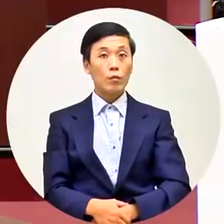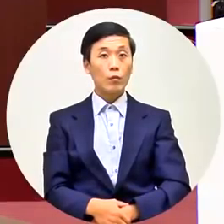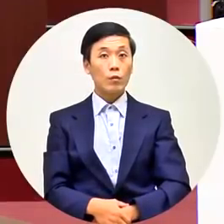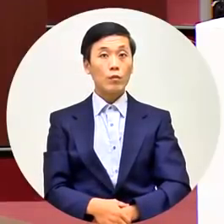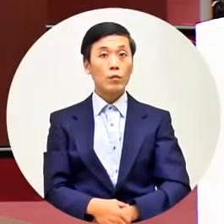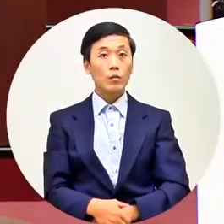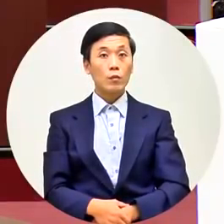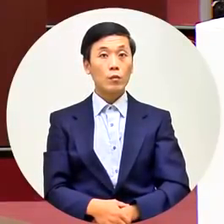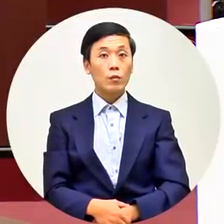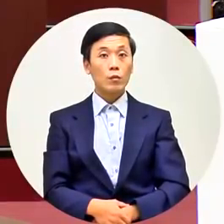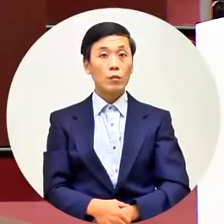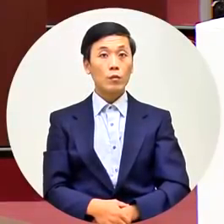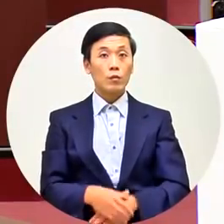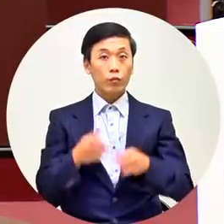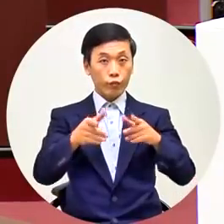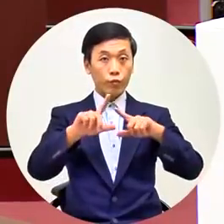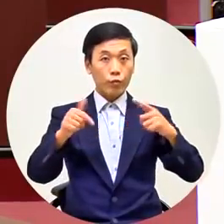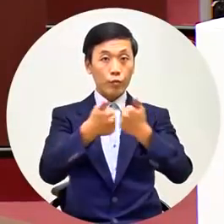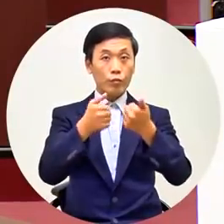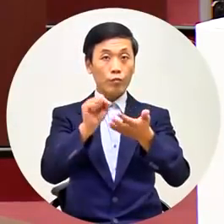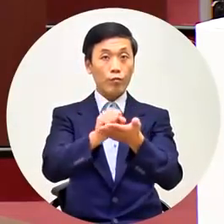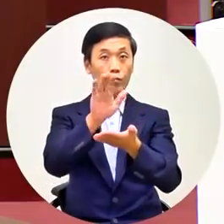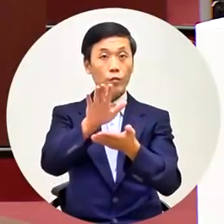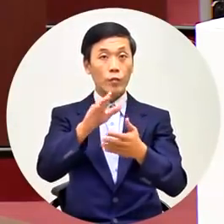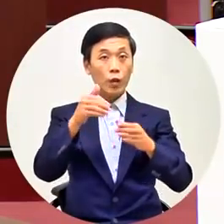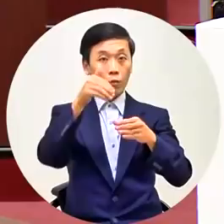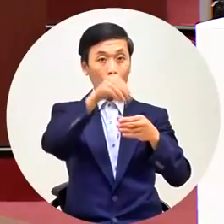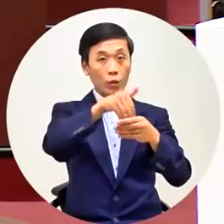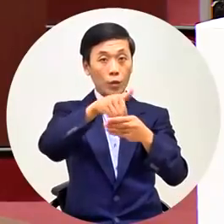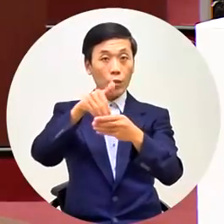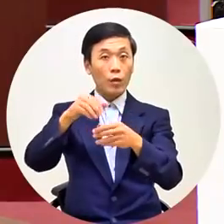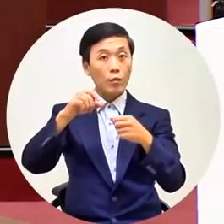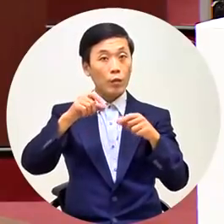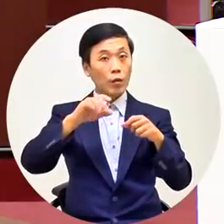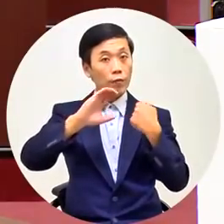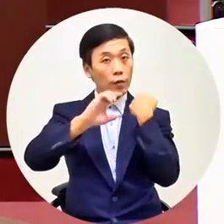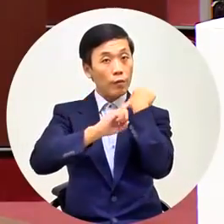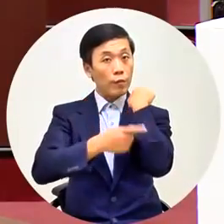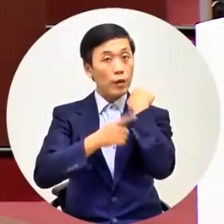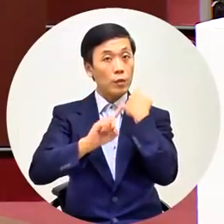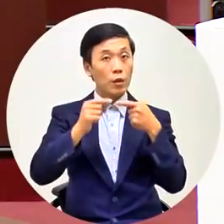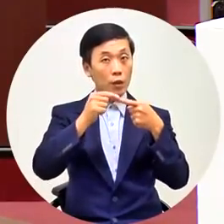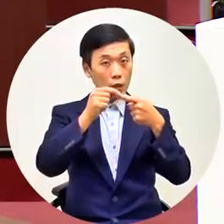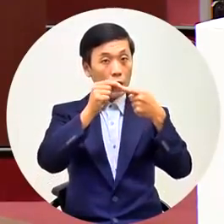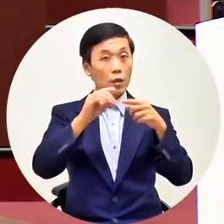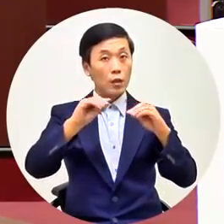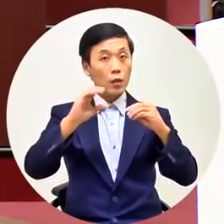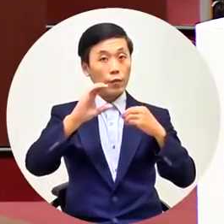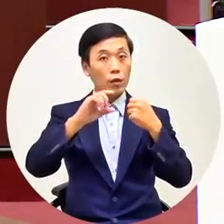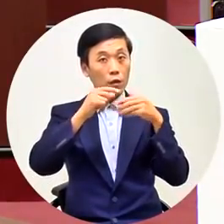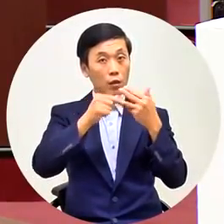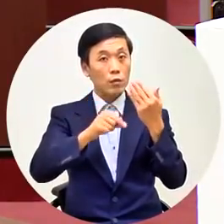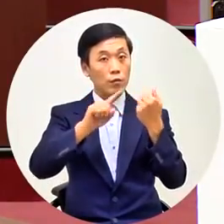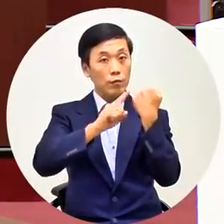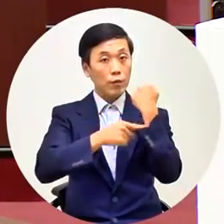向大会报告，投票方法，投票方法依照地方制度法44条规定，直辖市议